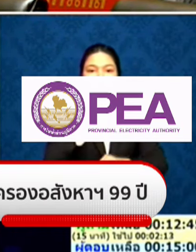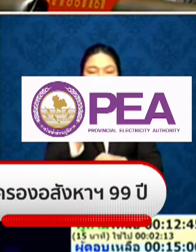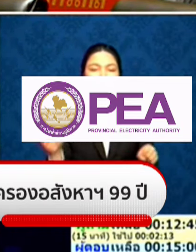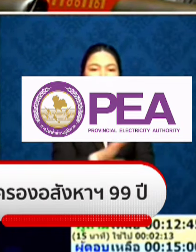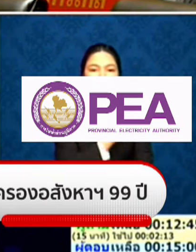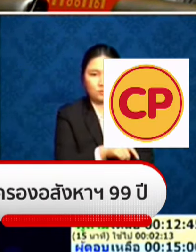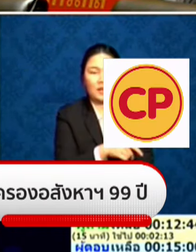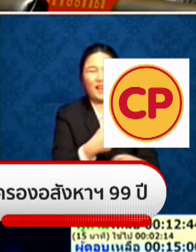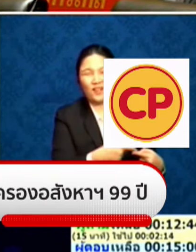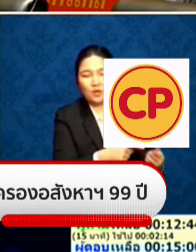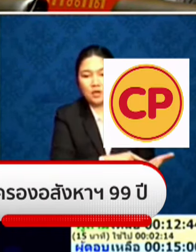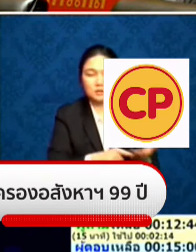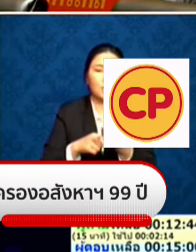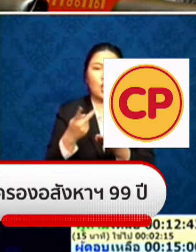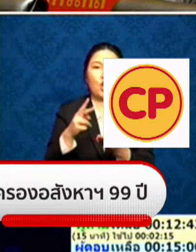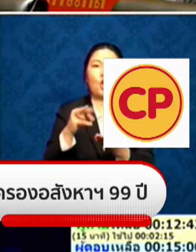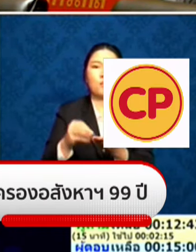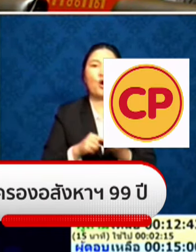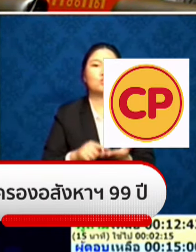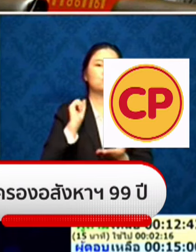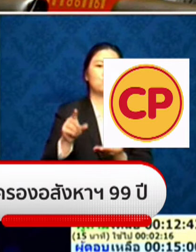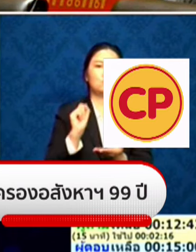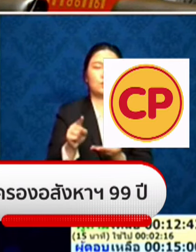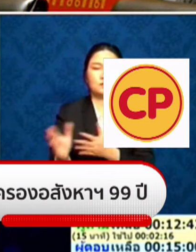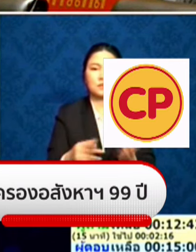ตัวแทนท่านนายกวันนี้เนี่ยเป็นใครเป็นท่าน